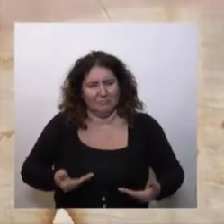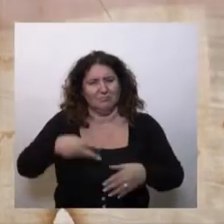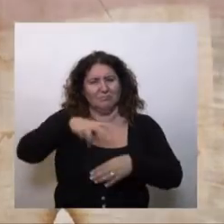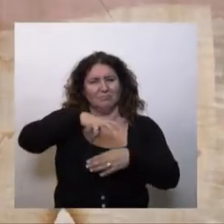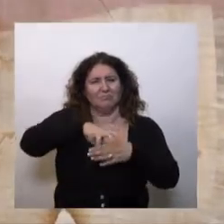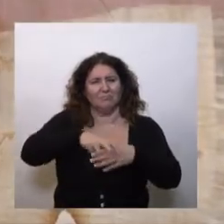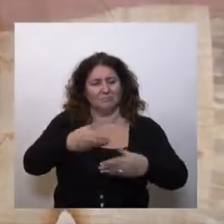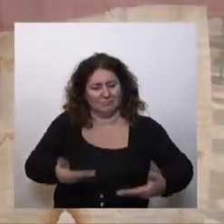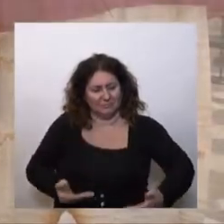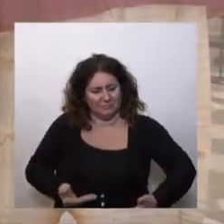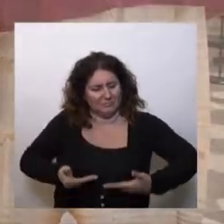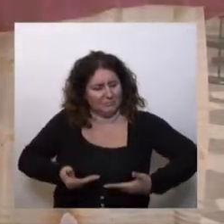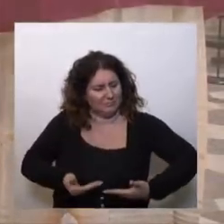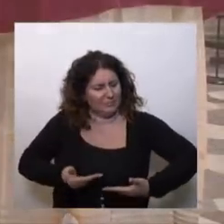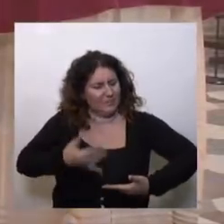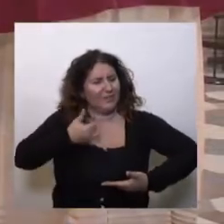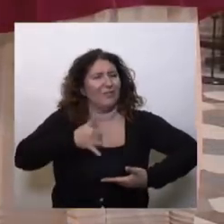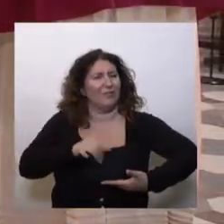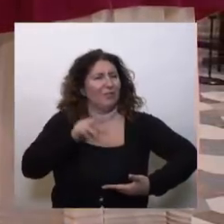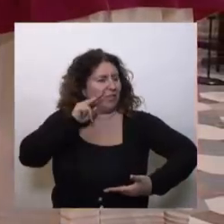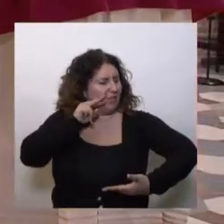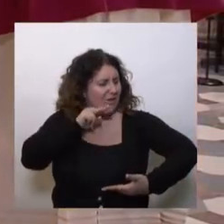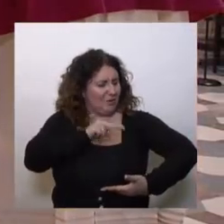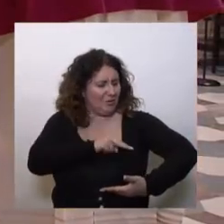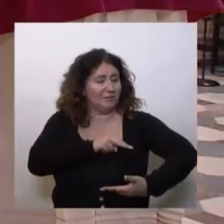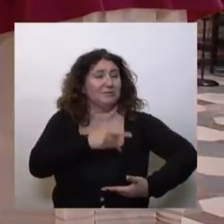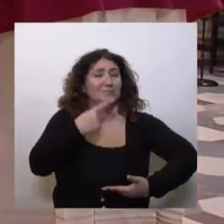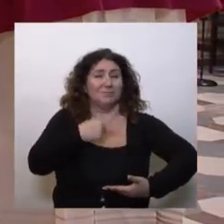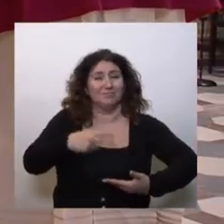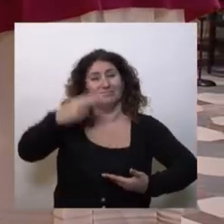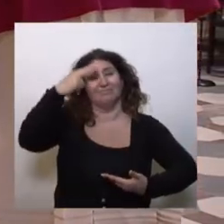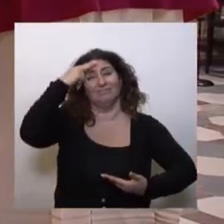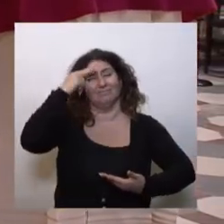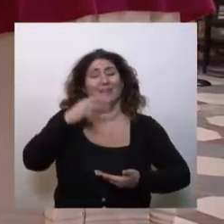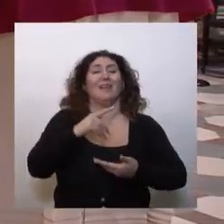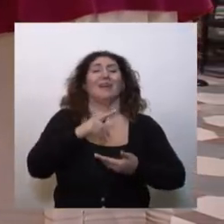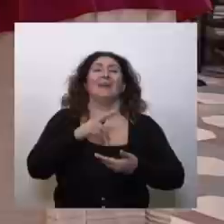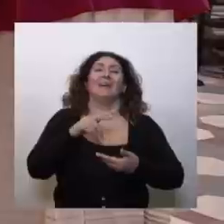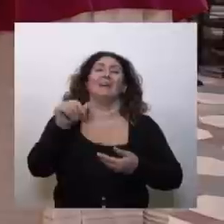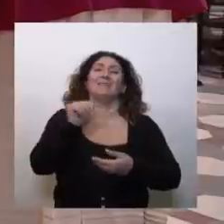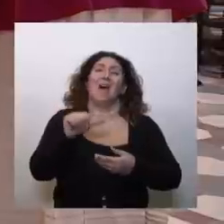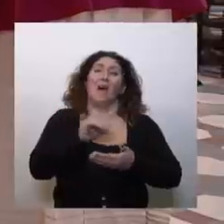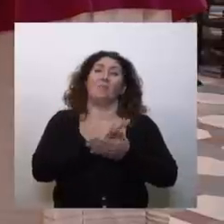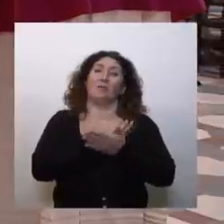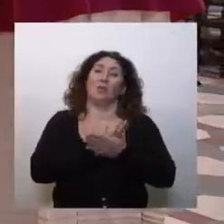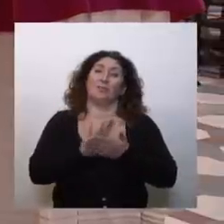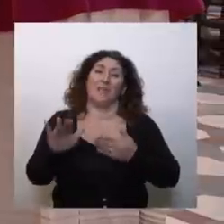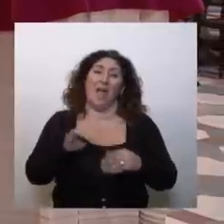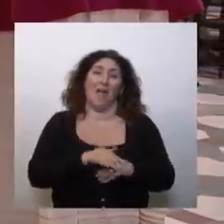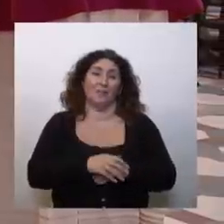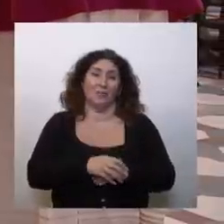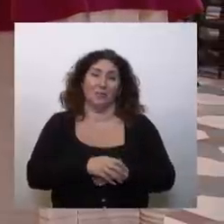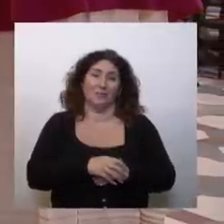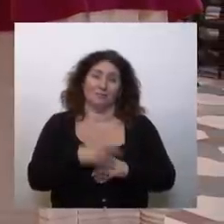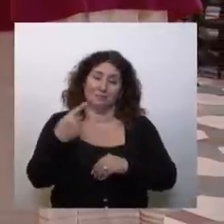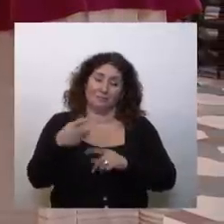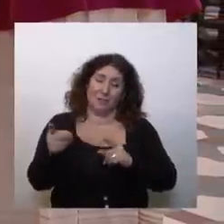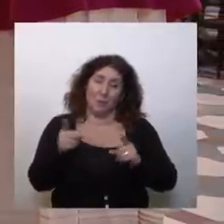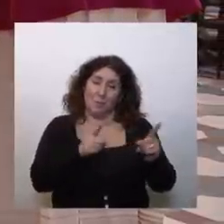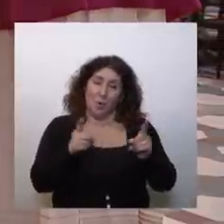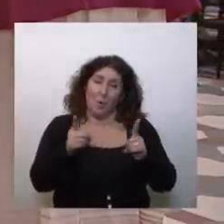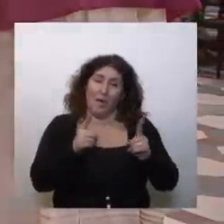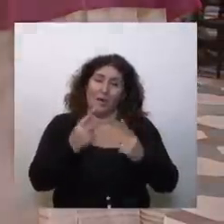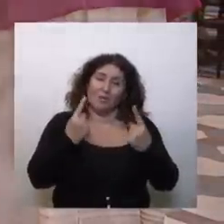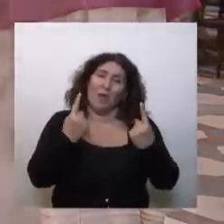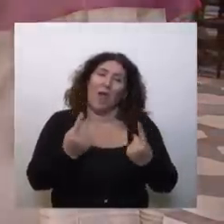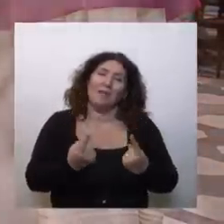figlio. Un'opera che ci richiama al Sabato Santo e dunque quel tempo di attesa in un